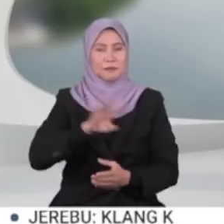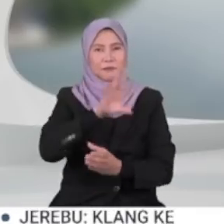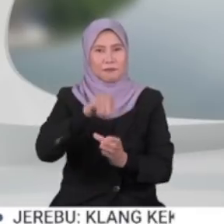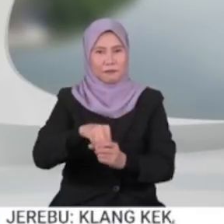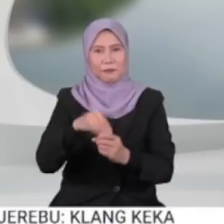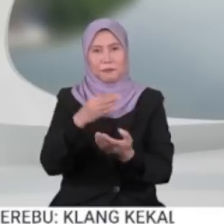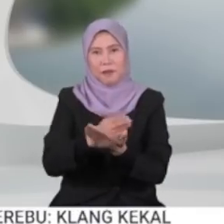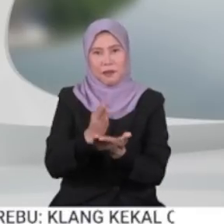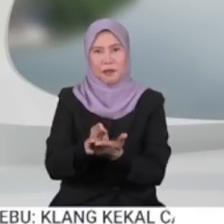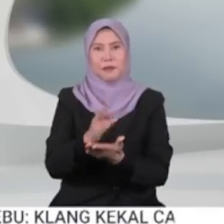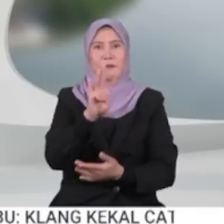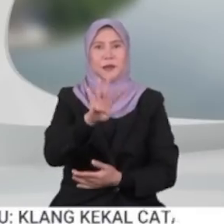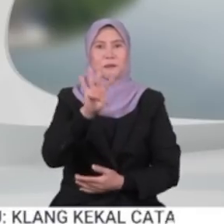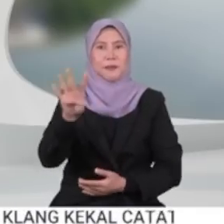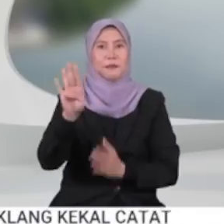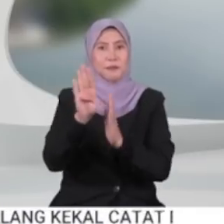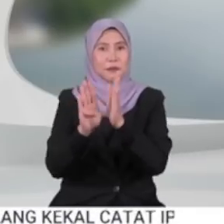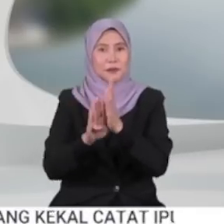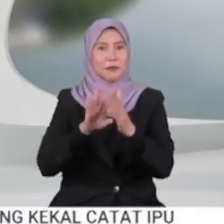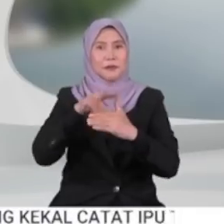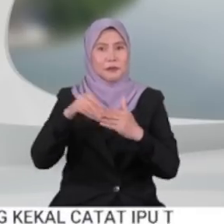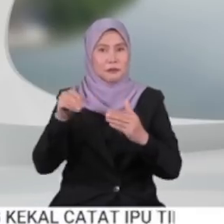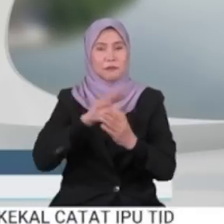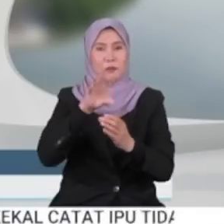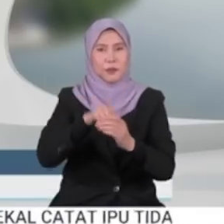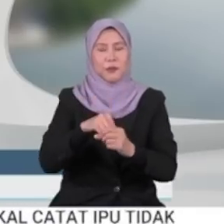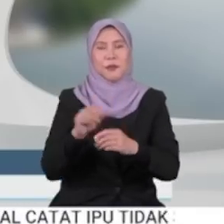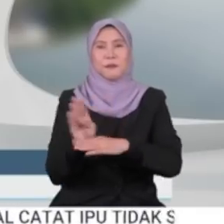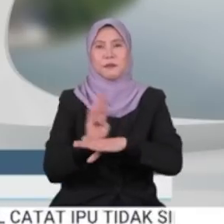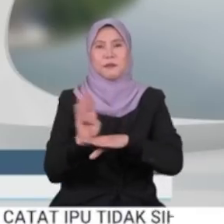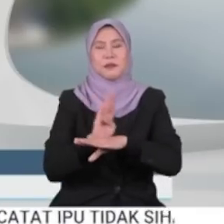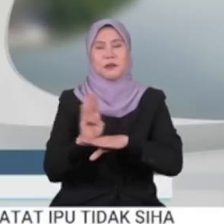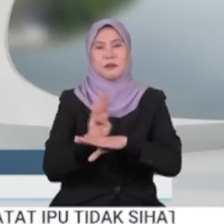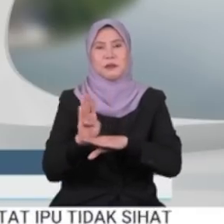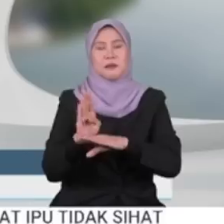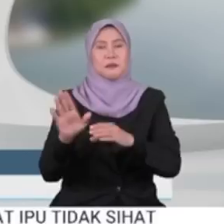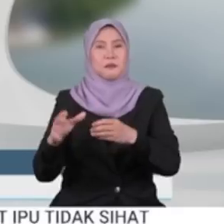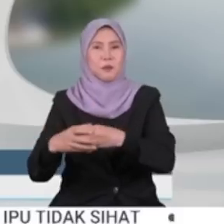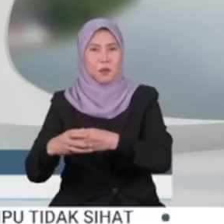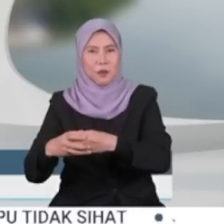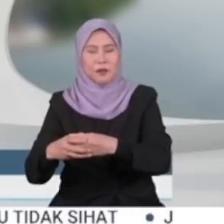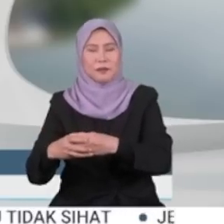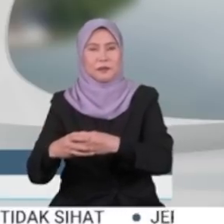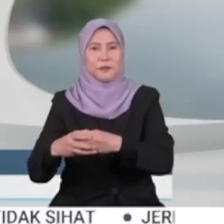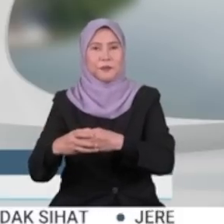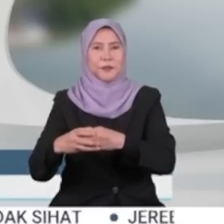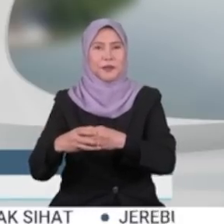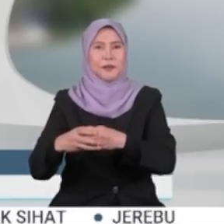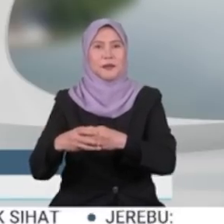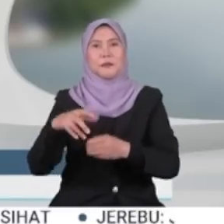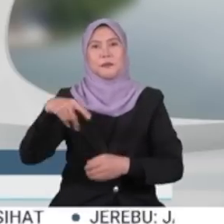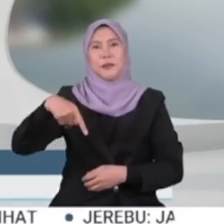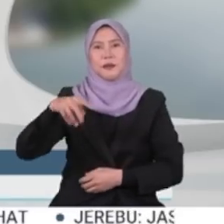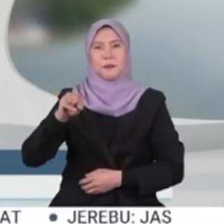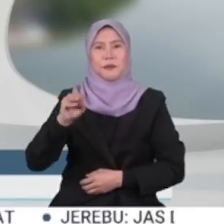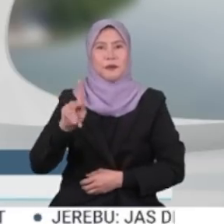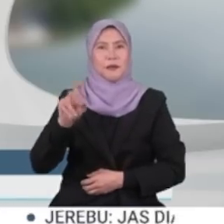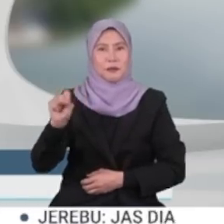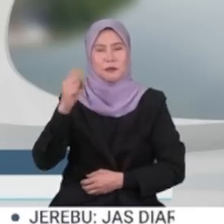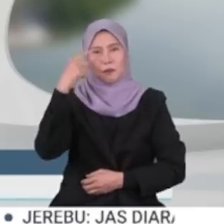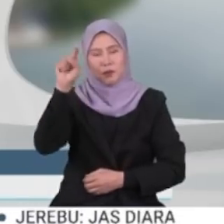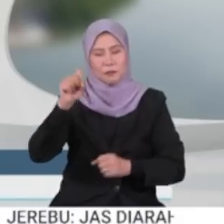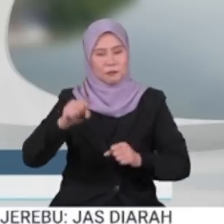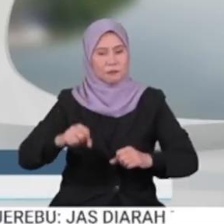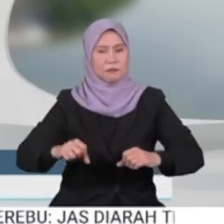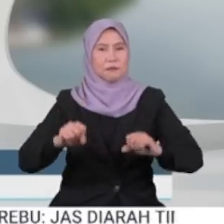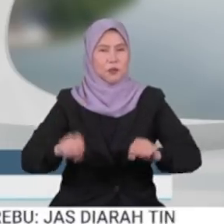merangkumi peruntukan RM44 bilion kepada usahawan perusahaan mikro, kecil dan sederhana PMKS berupaya